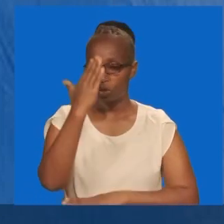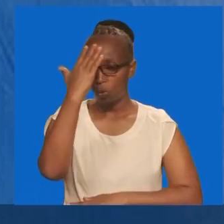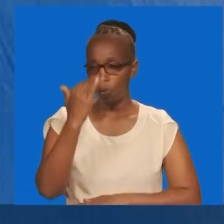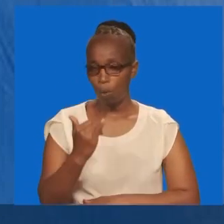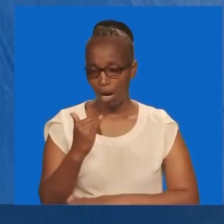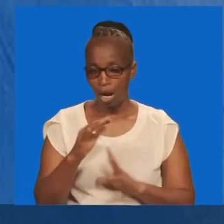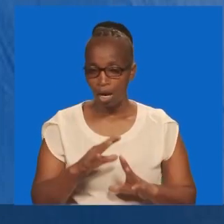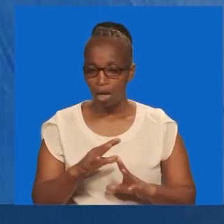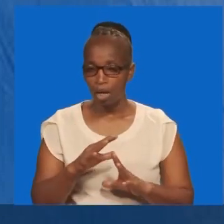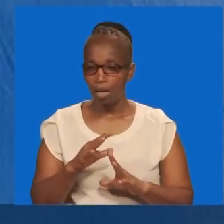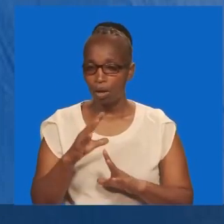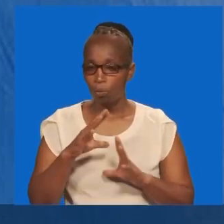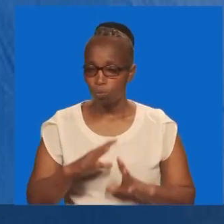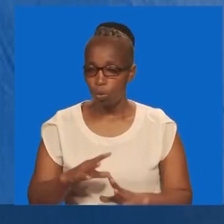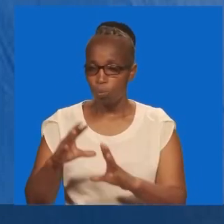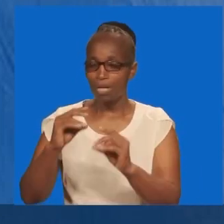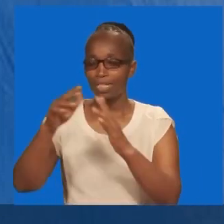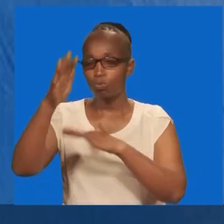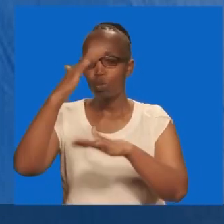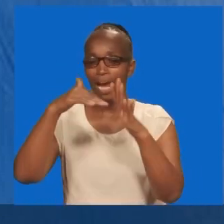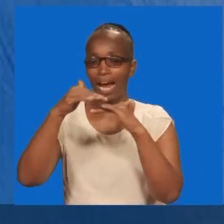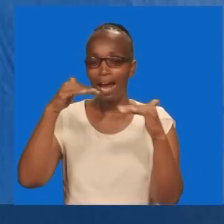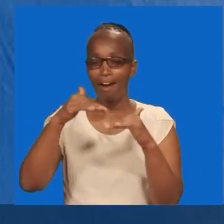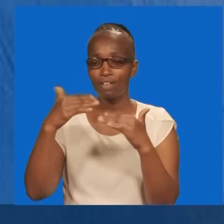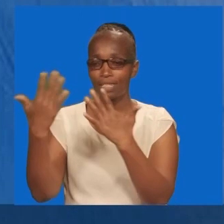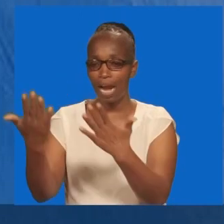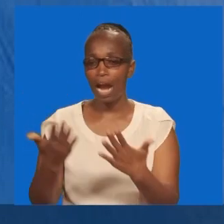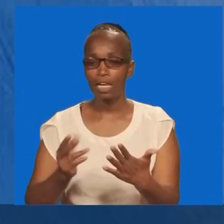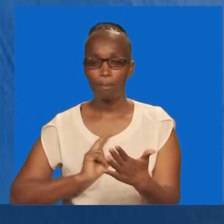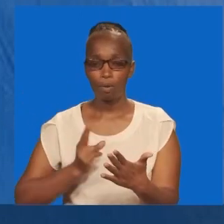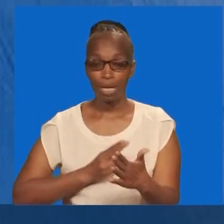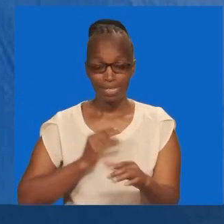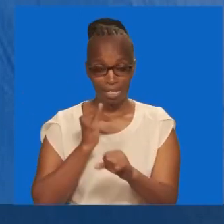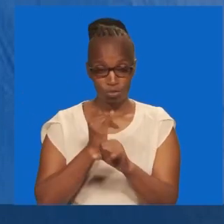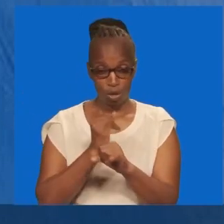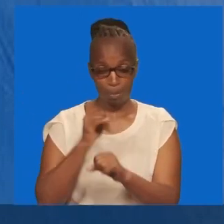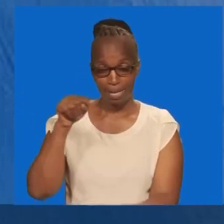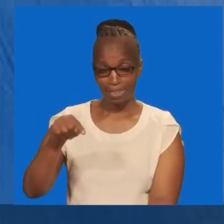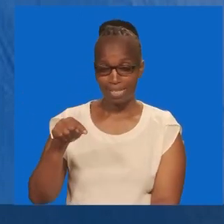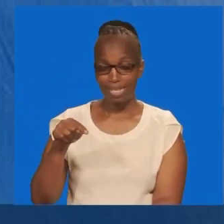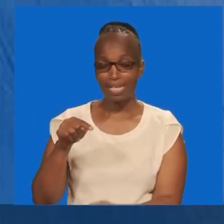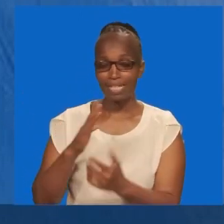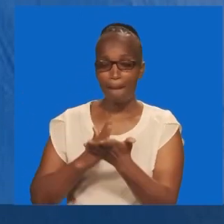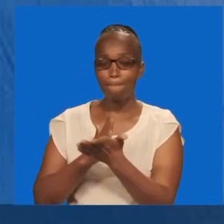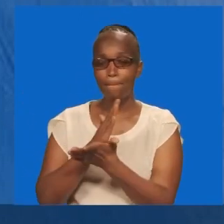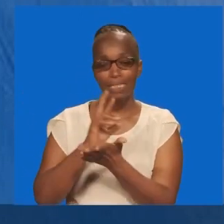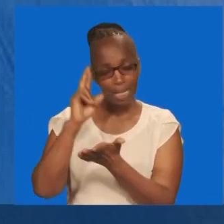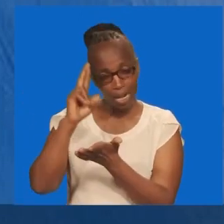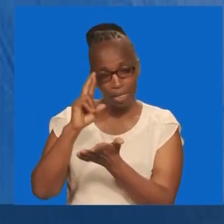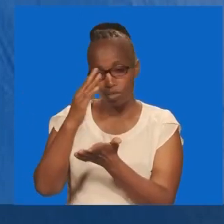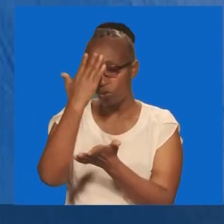tuliokoka alienda mbinguni na akatuchukulia kazi, na hizo kazi akatuletea sisi. Na ndio maana